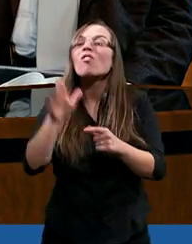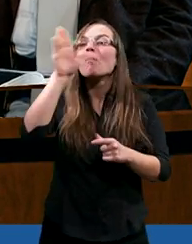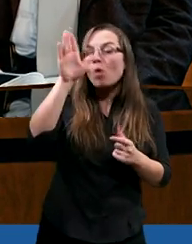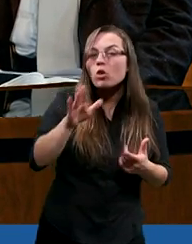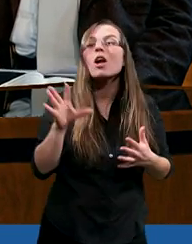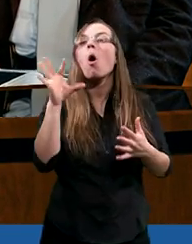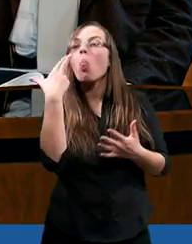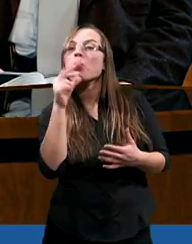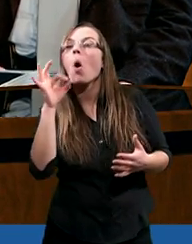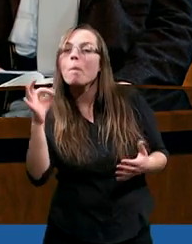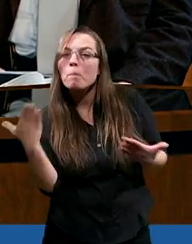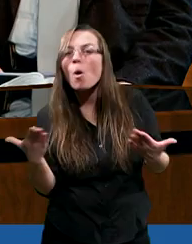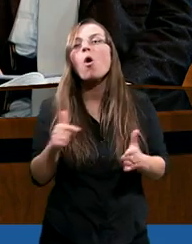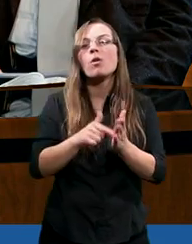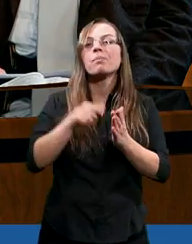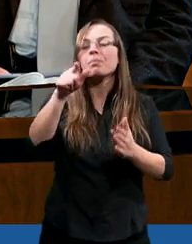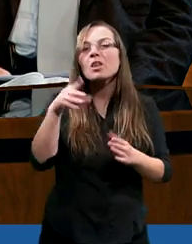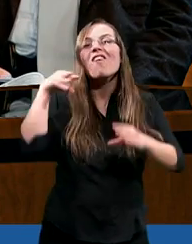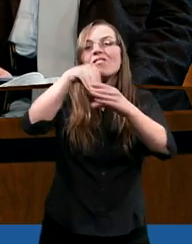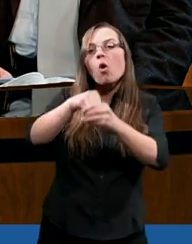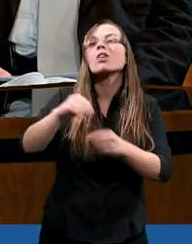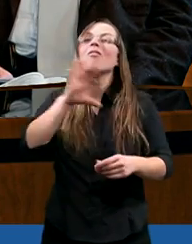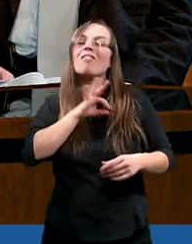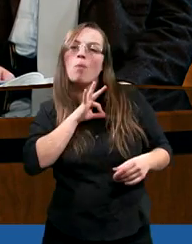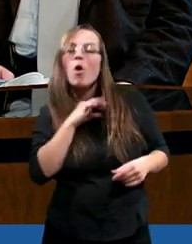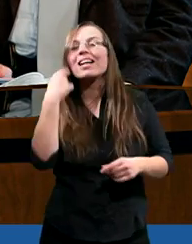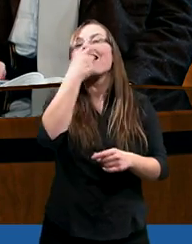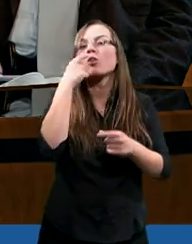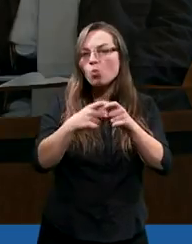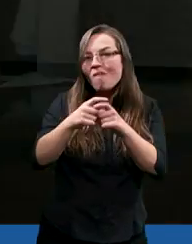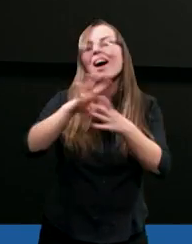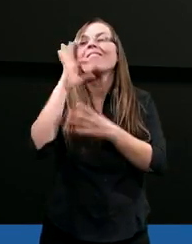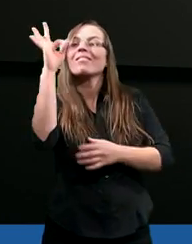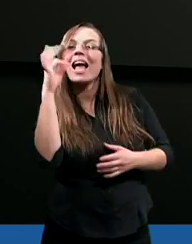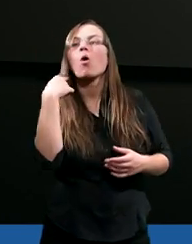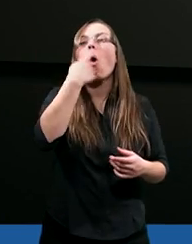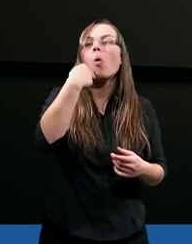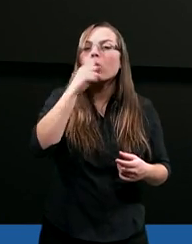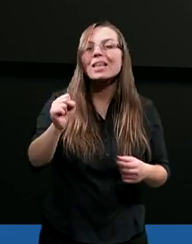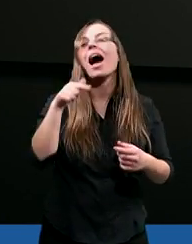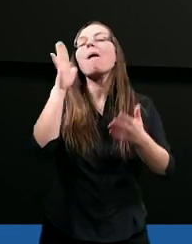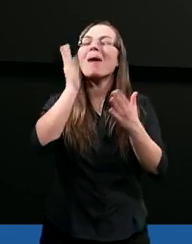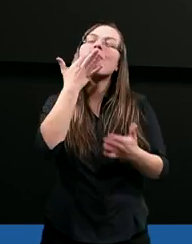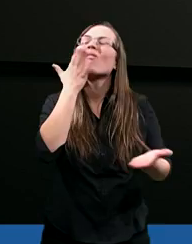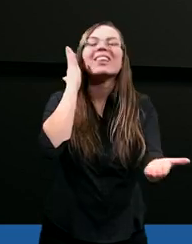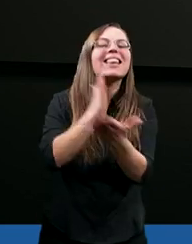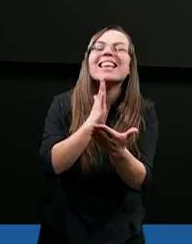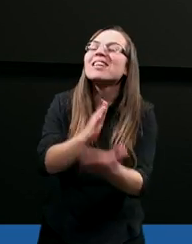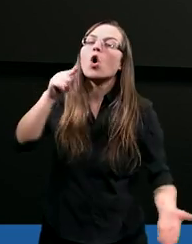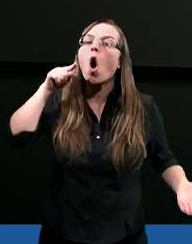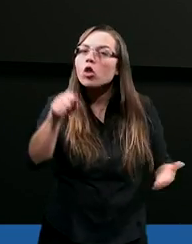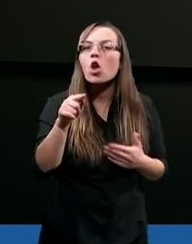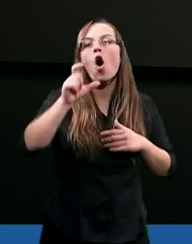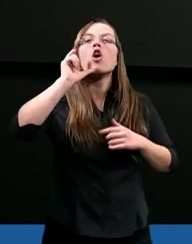No bo ja włożę moje słowa w Jego ustach i będzie mówił tylko to, co mu